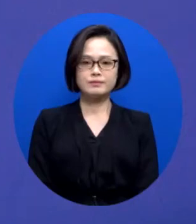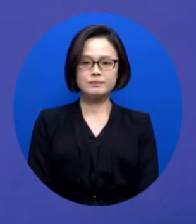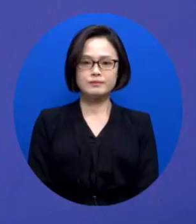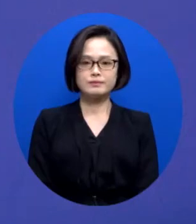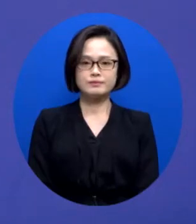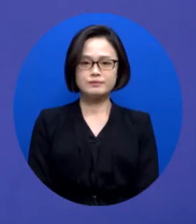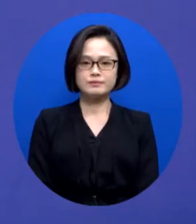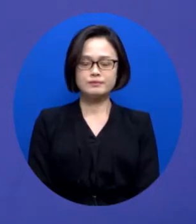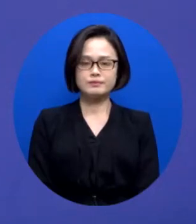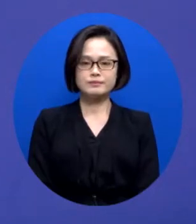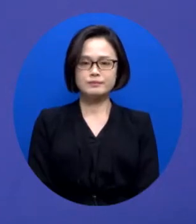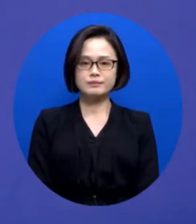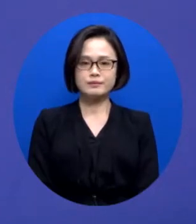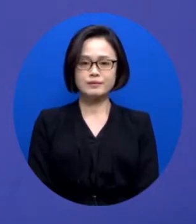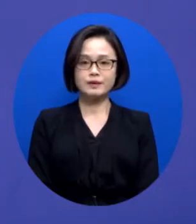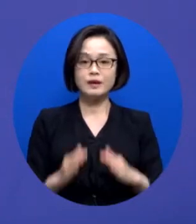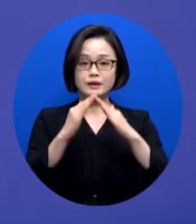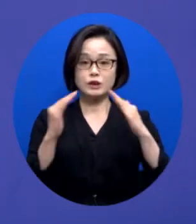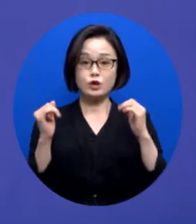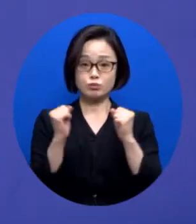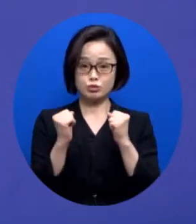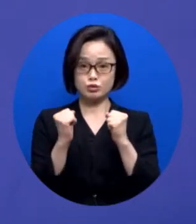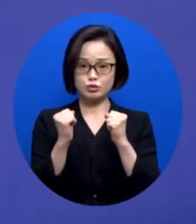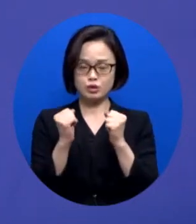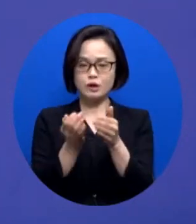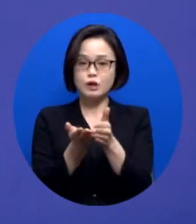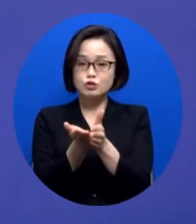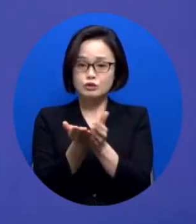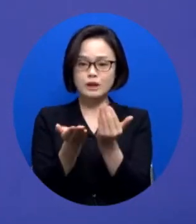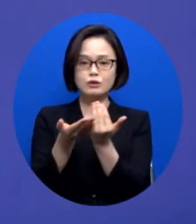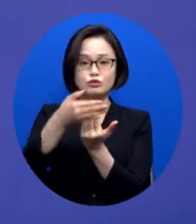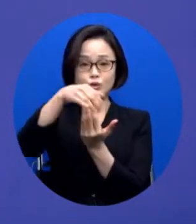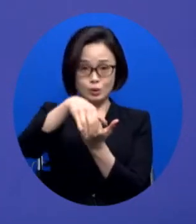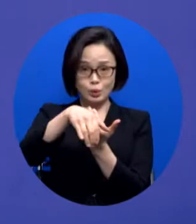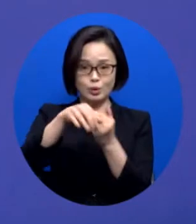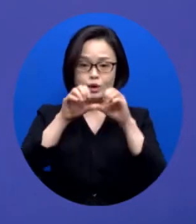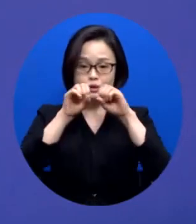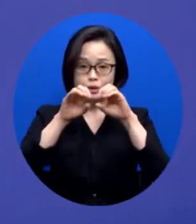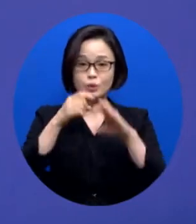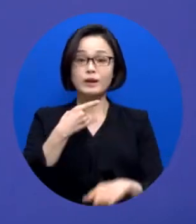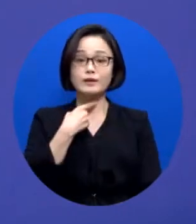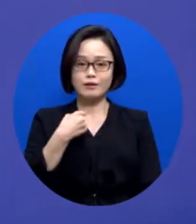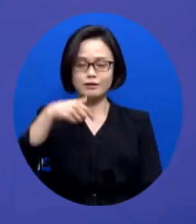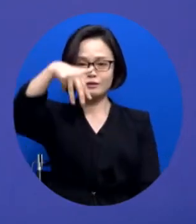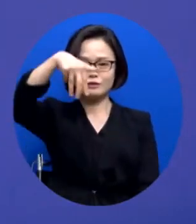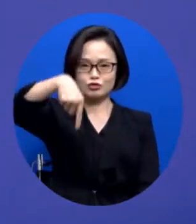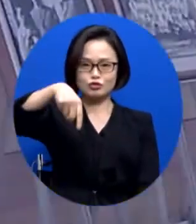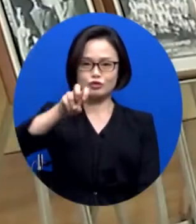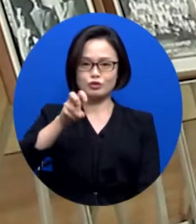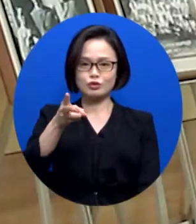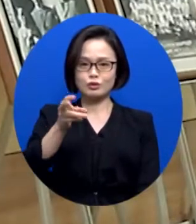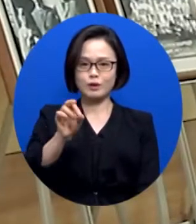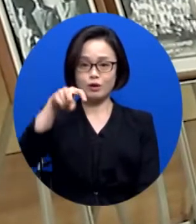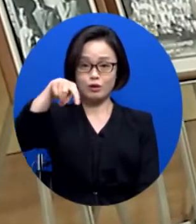서해 고군산군도 선교의 어머니인 고 추명순 전도사를 알리는 사진전이 열렸습니다.